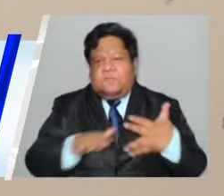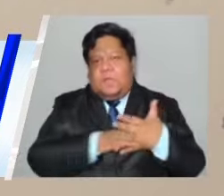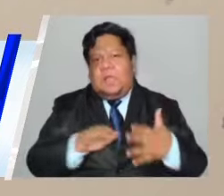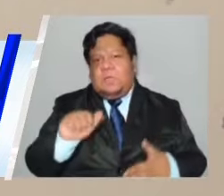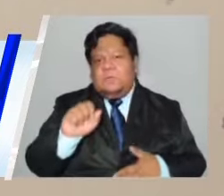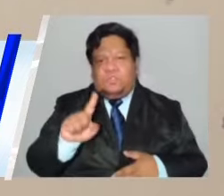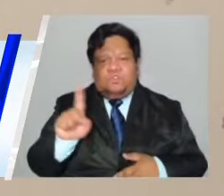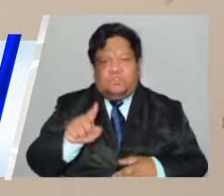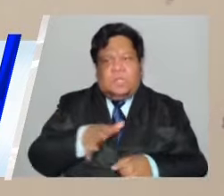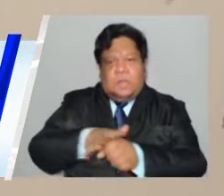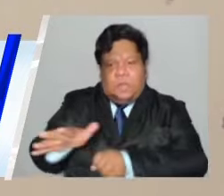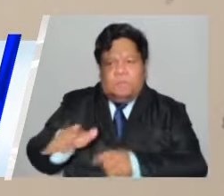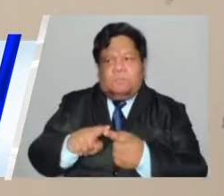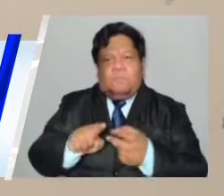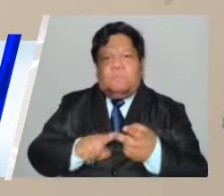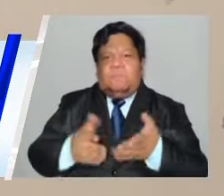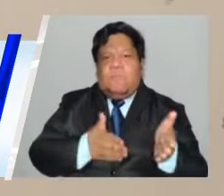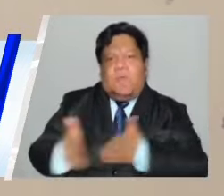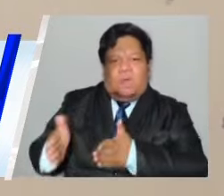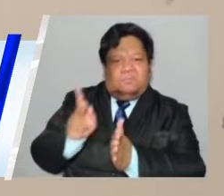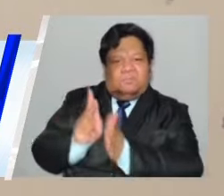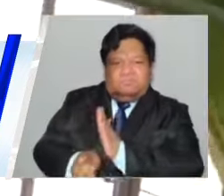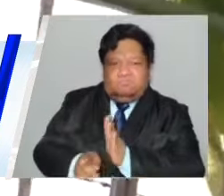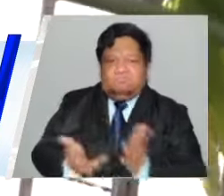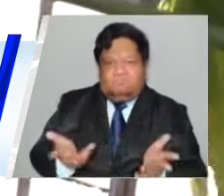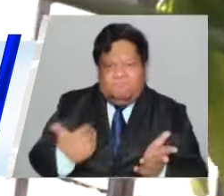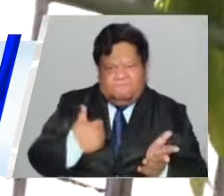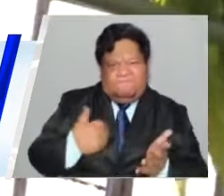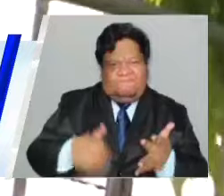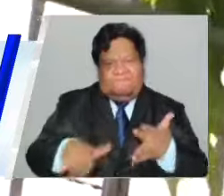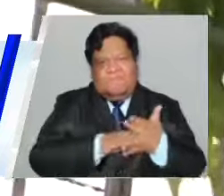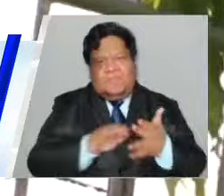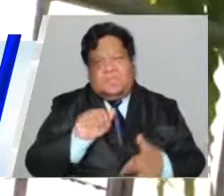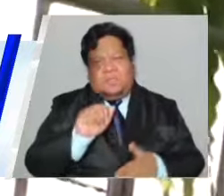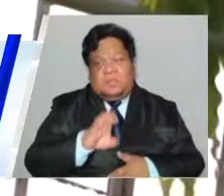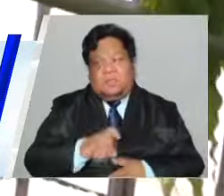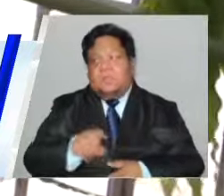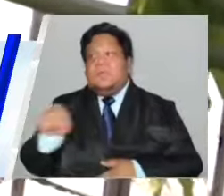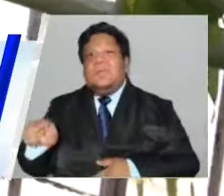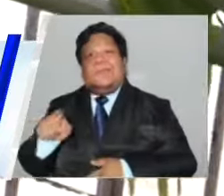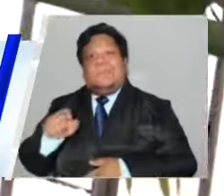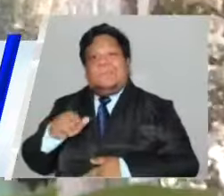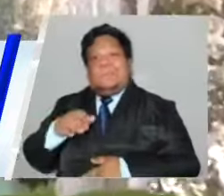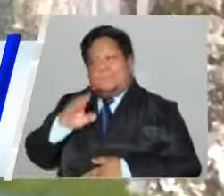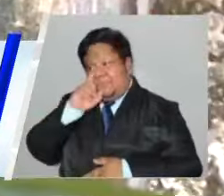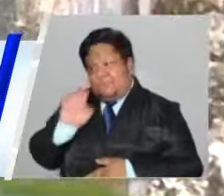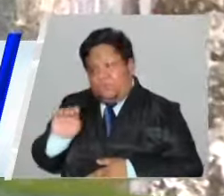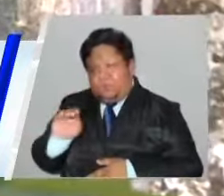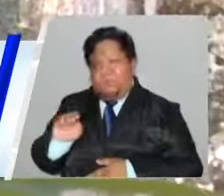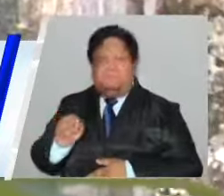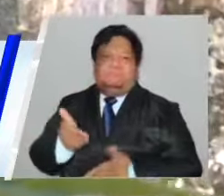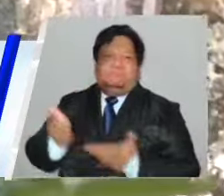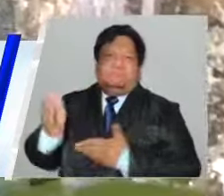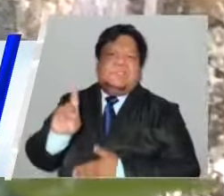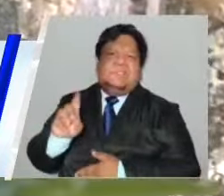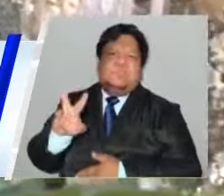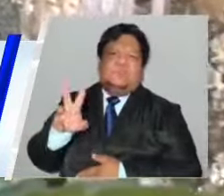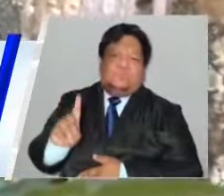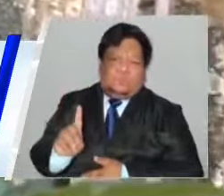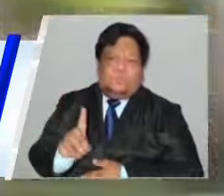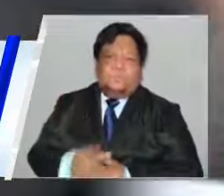homicide. Nasa kustudiya naman ng DSWD ang biktima na ipinagtapat na rin daw sa mga polis ang dinanas o manong pang-aabuso sa